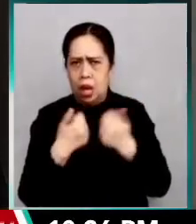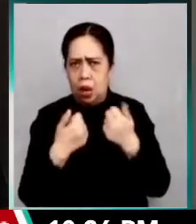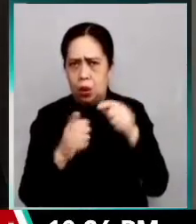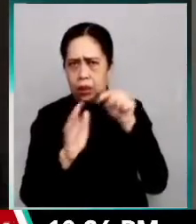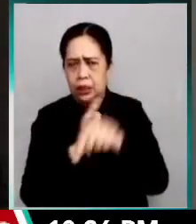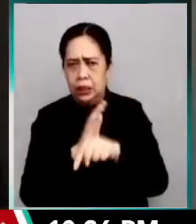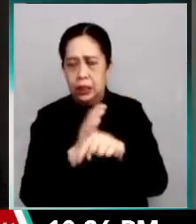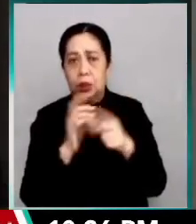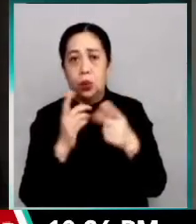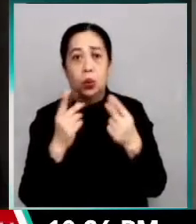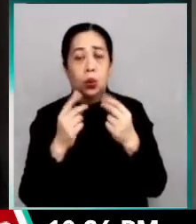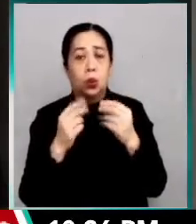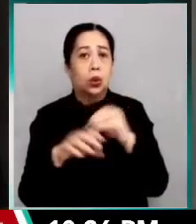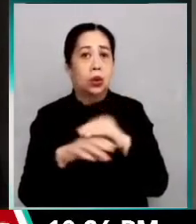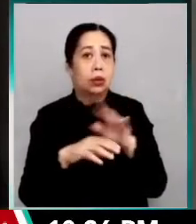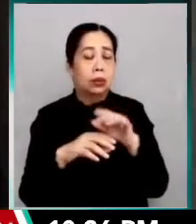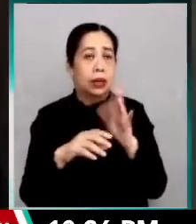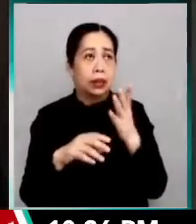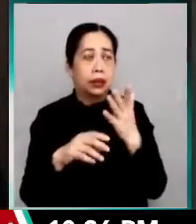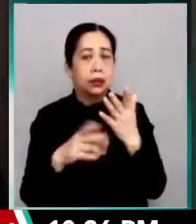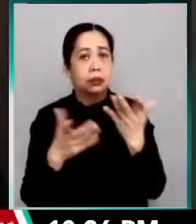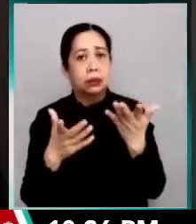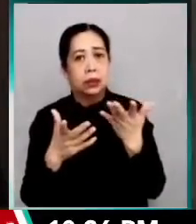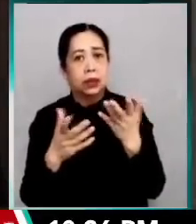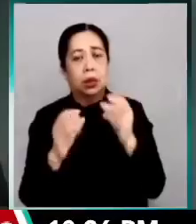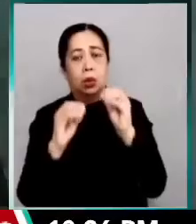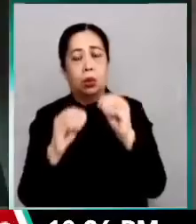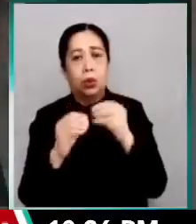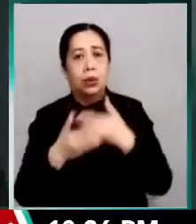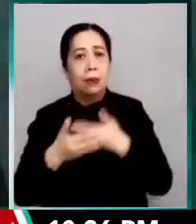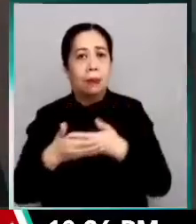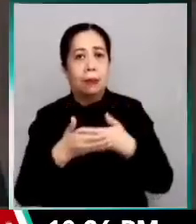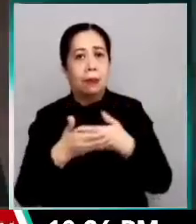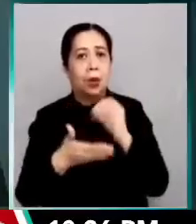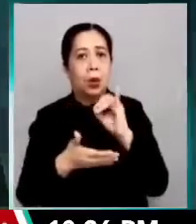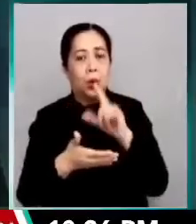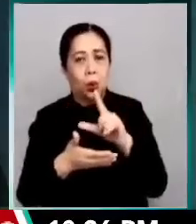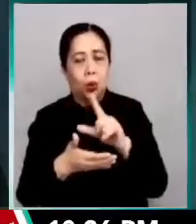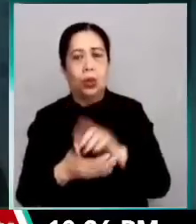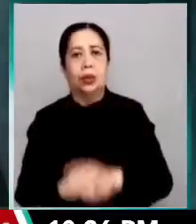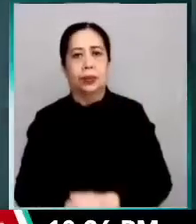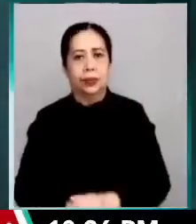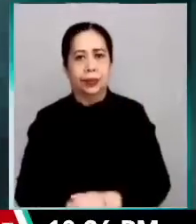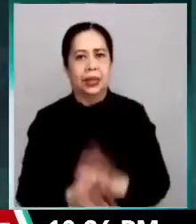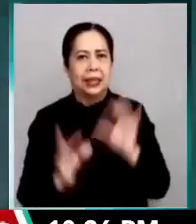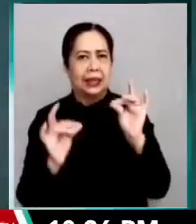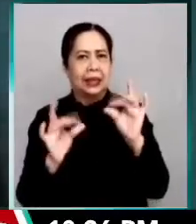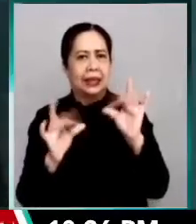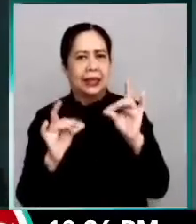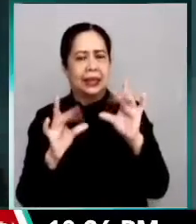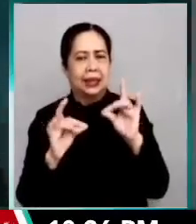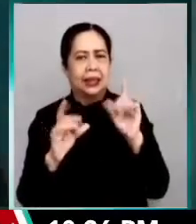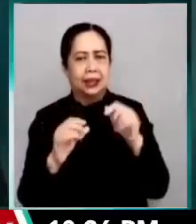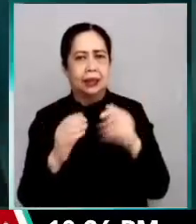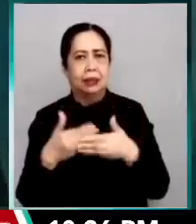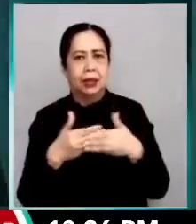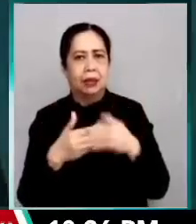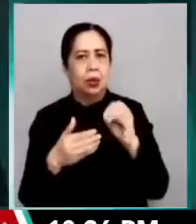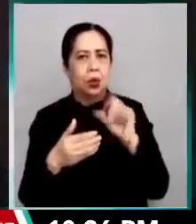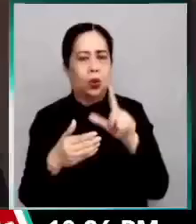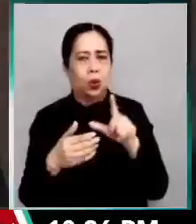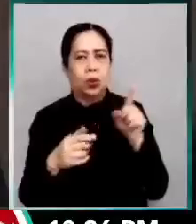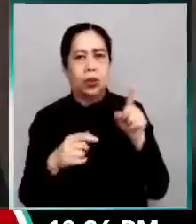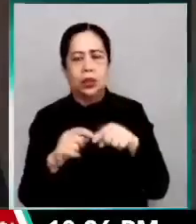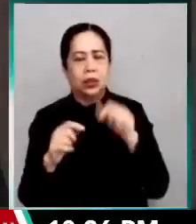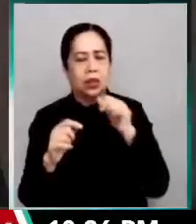ang advice namin, maglagay ng baby oil. Malagkit ang consistency ng baby oil at hindi mahapdi sa